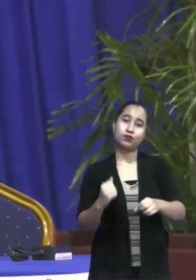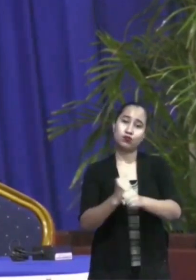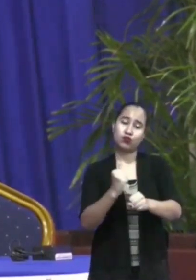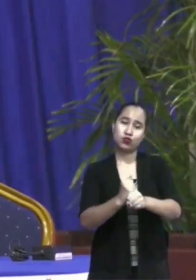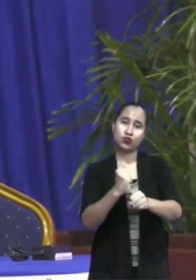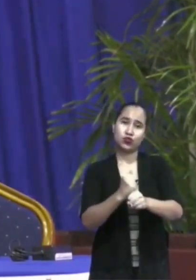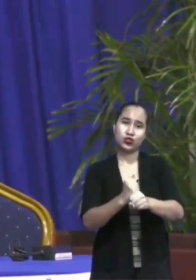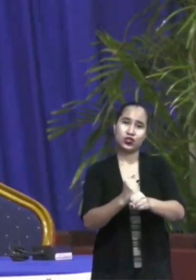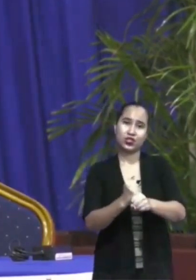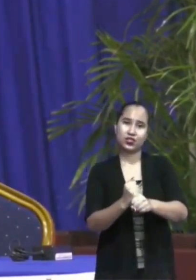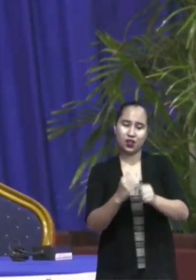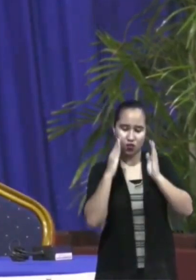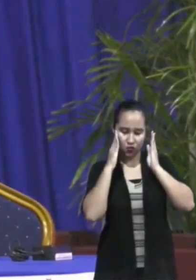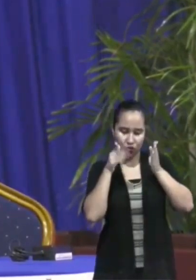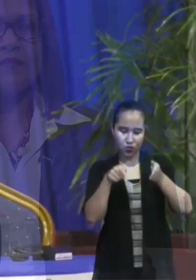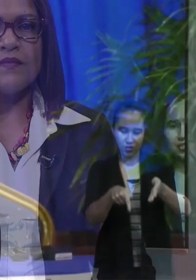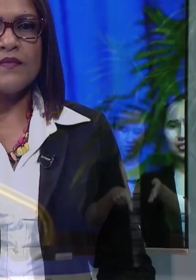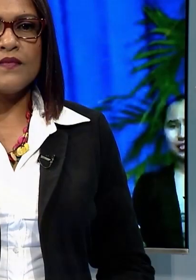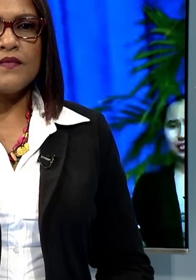en productie te verhogen.